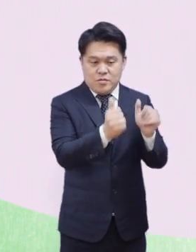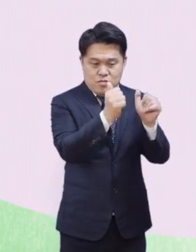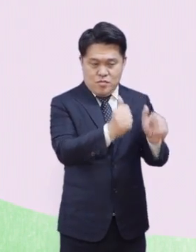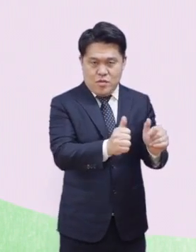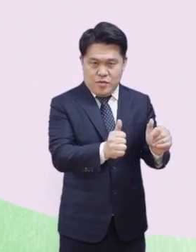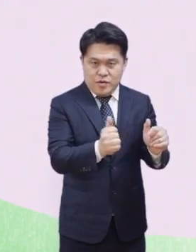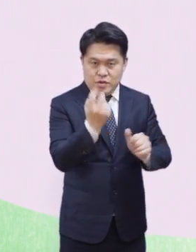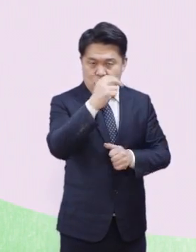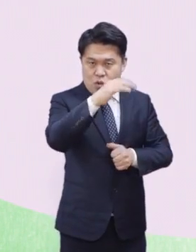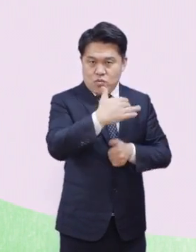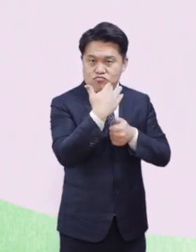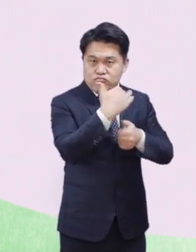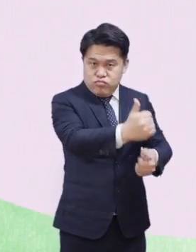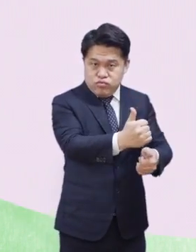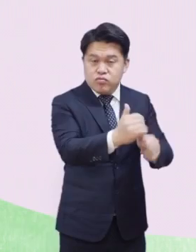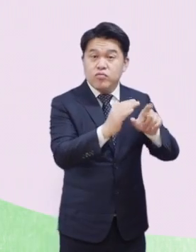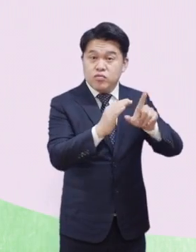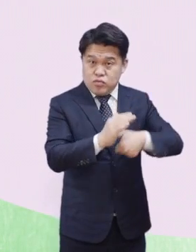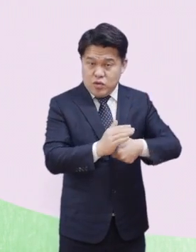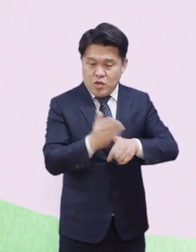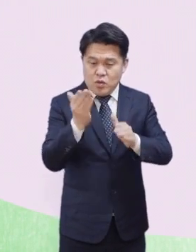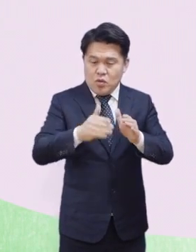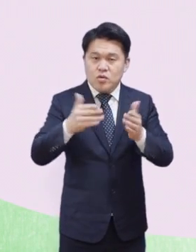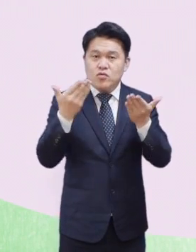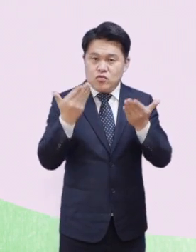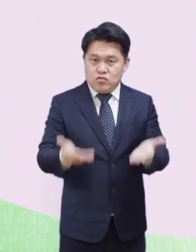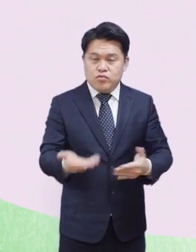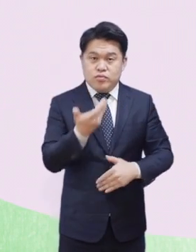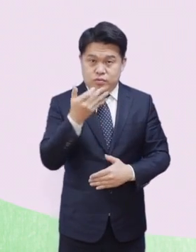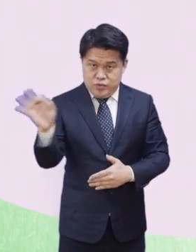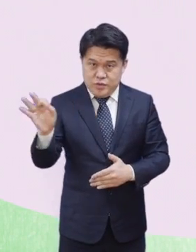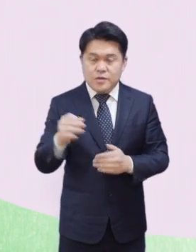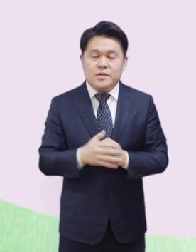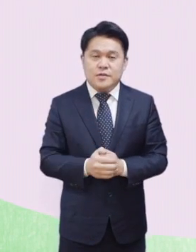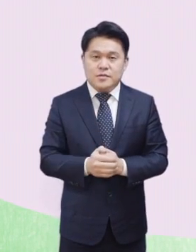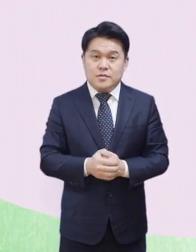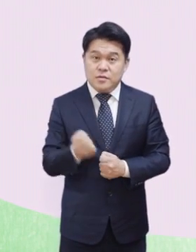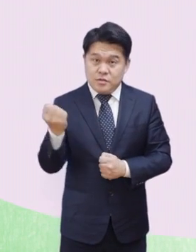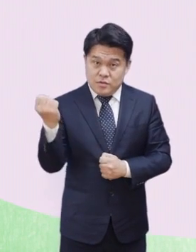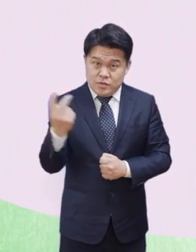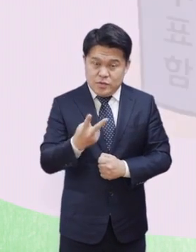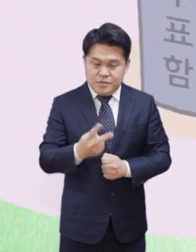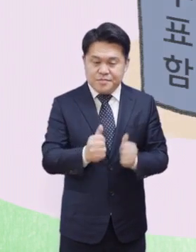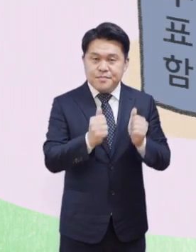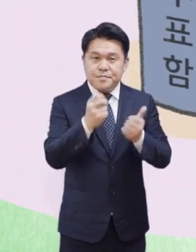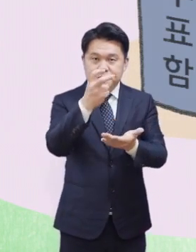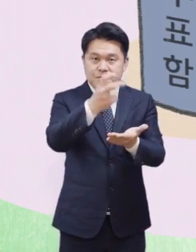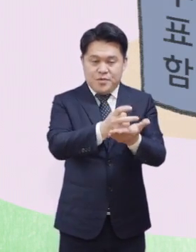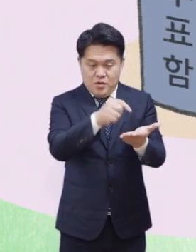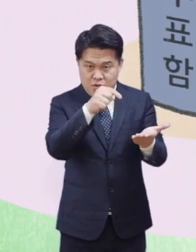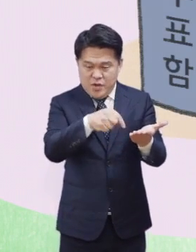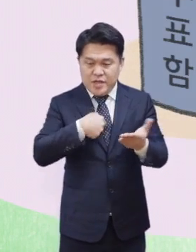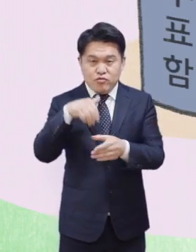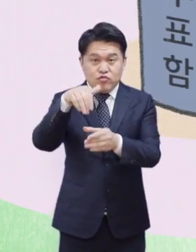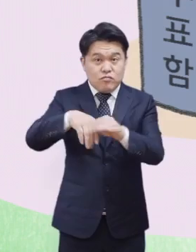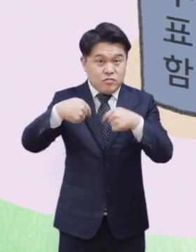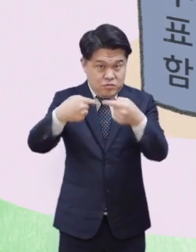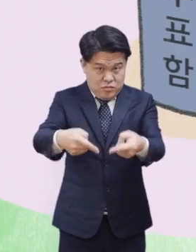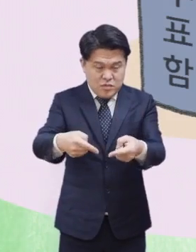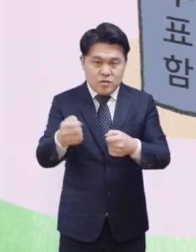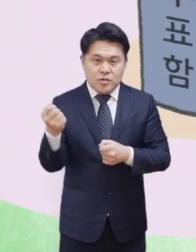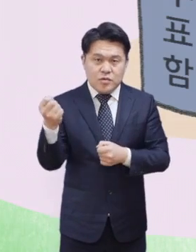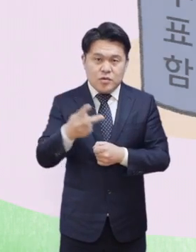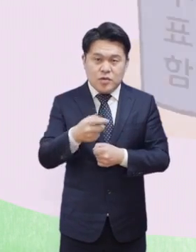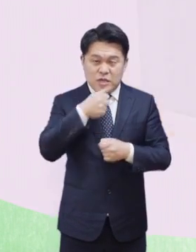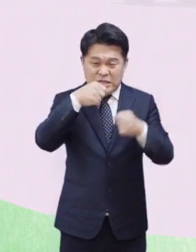국회, 법원, 검찰 등에서 부르는 경우가 공가로 처리됩니다. 그리고 법에 의하여 투표하는